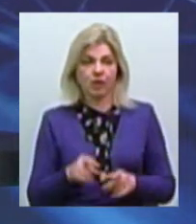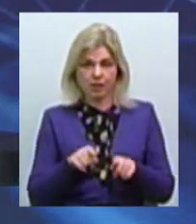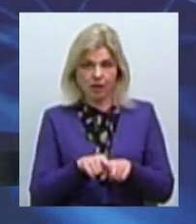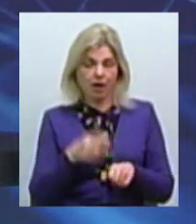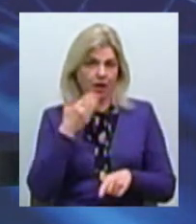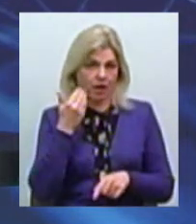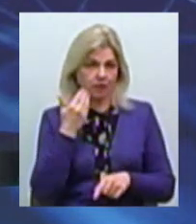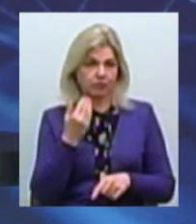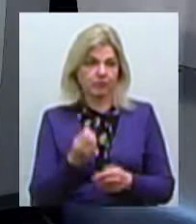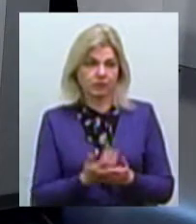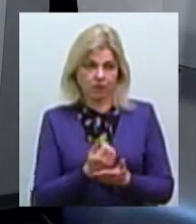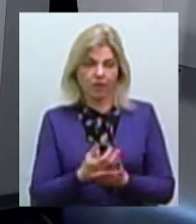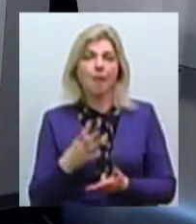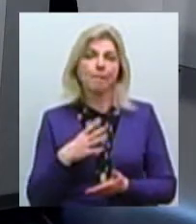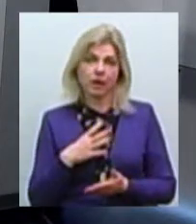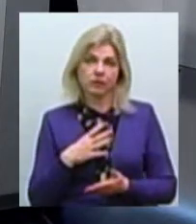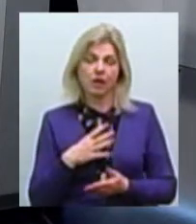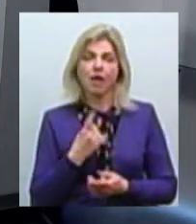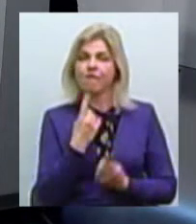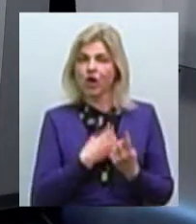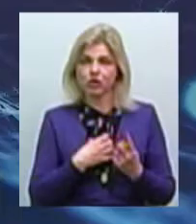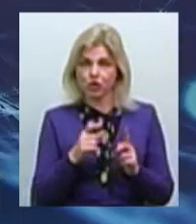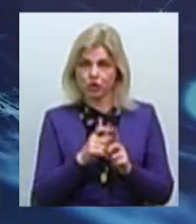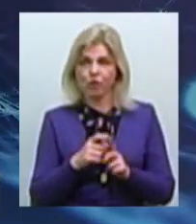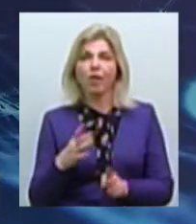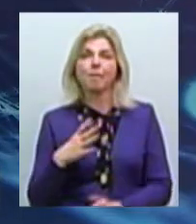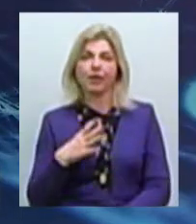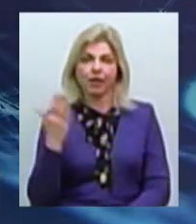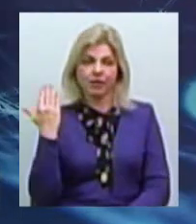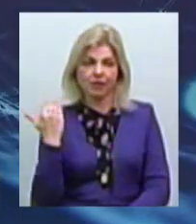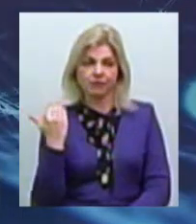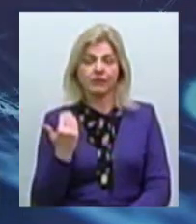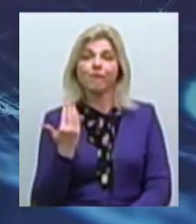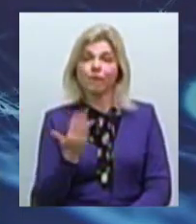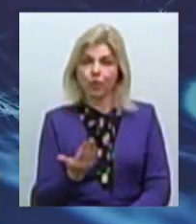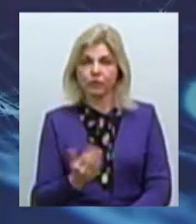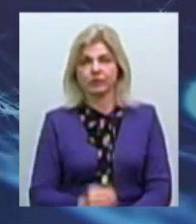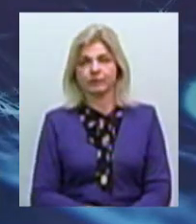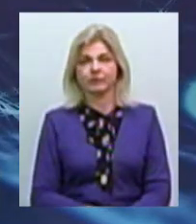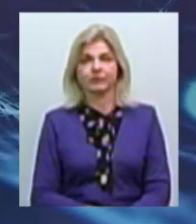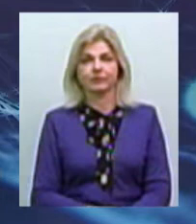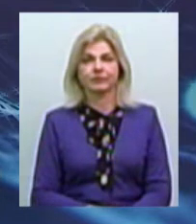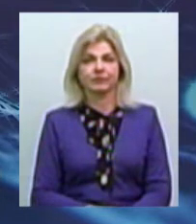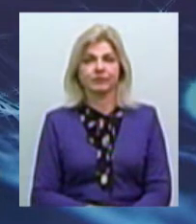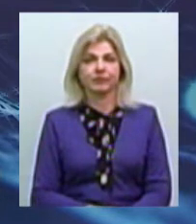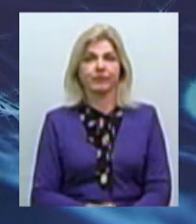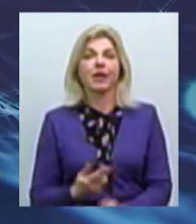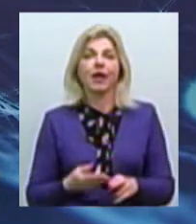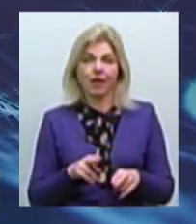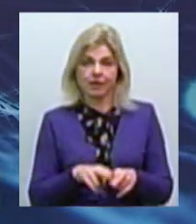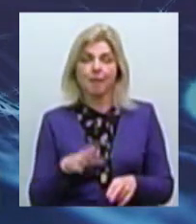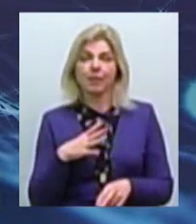изорву было ключевое слово было о карило пит кресле ты для нас это была